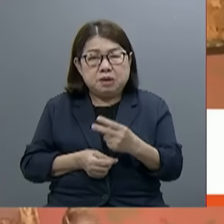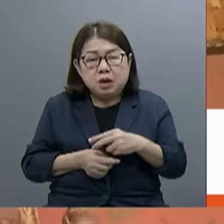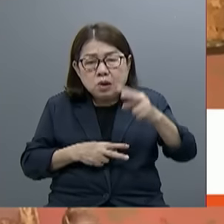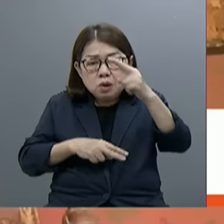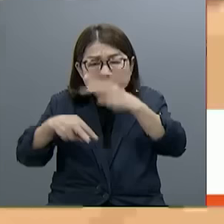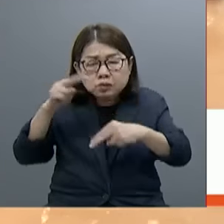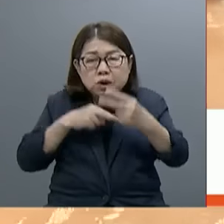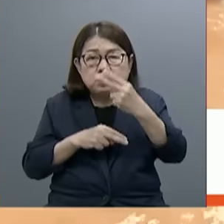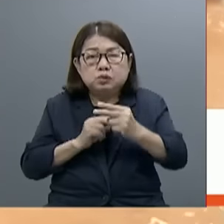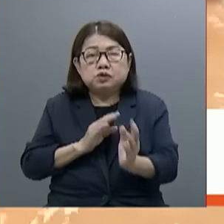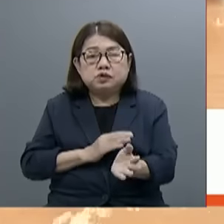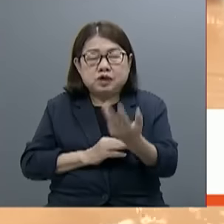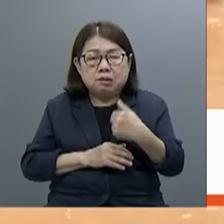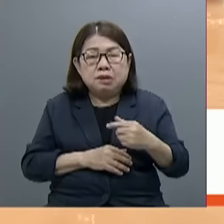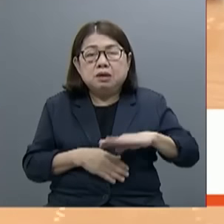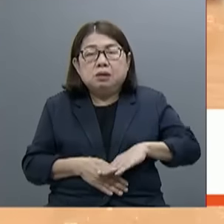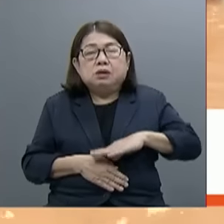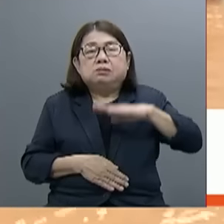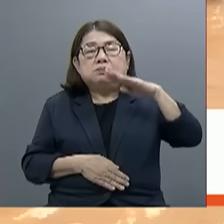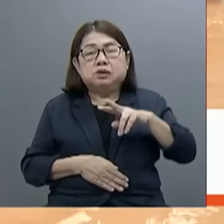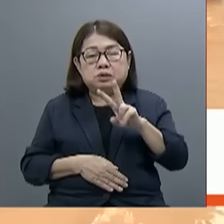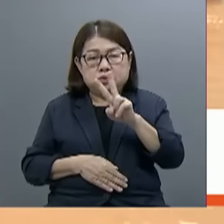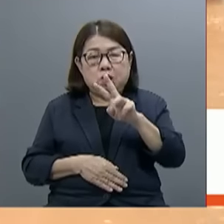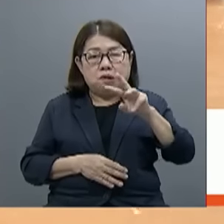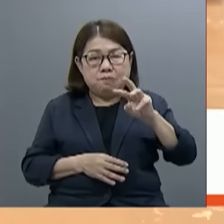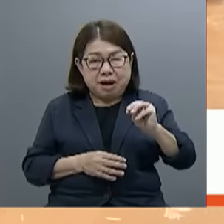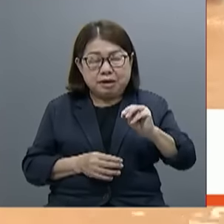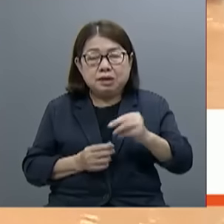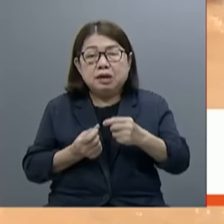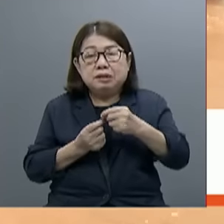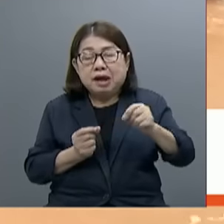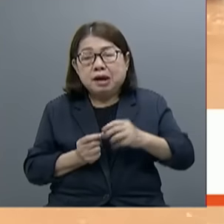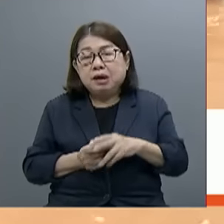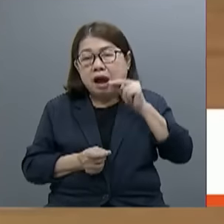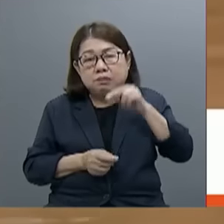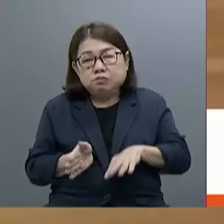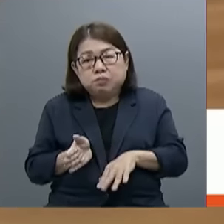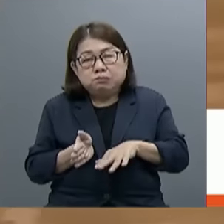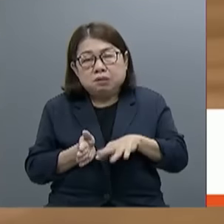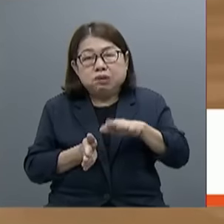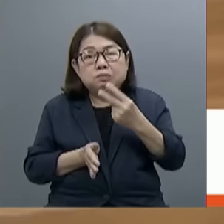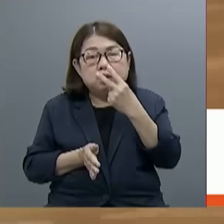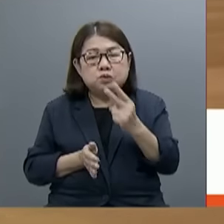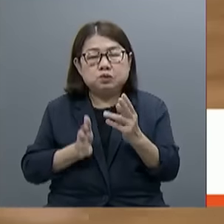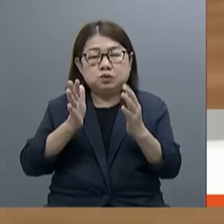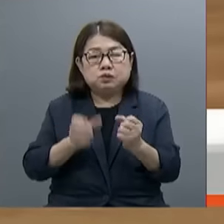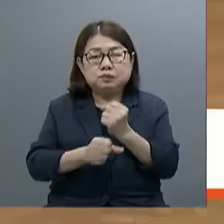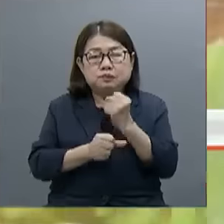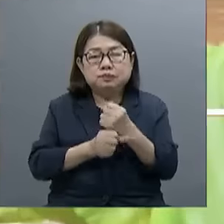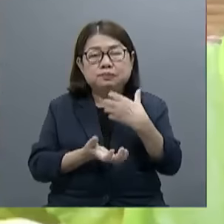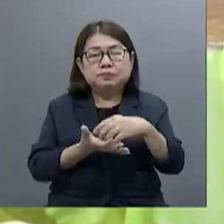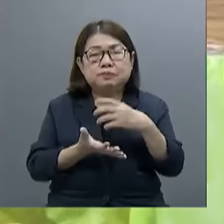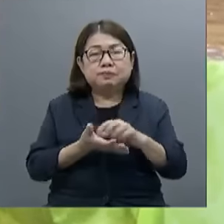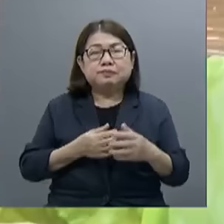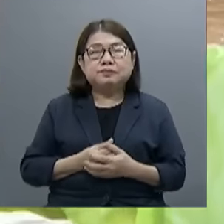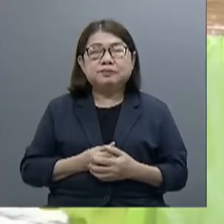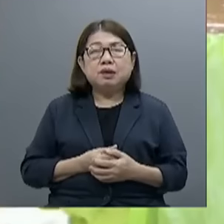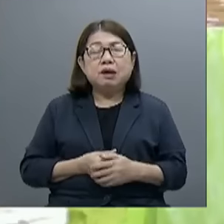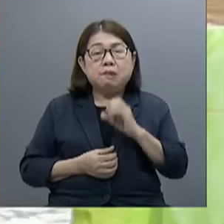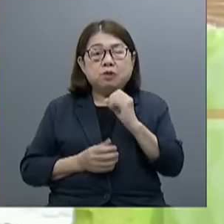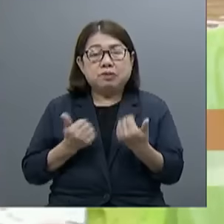เช้าก็พบว่าน้ำเนี่ยสูงกว่า 2เมตแล้วแล้วก็ทิศทางทางของน้ำก็เพิ่มขึ้นเรื่อยๆไปฟังเสียงของเจ้าหน้าที่ครับตอนนี้